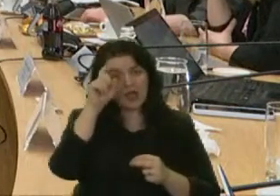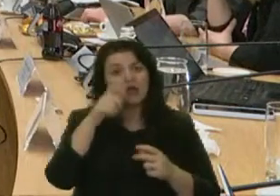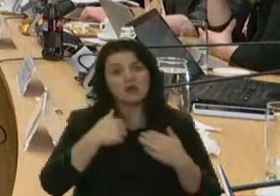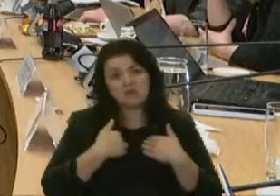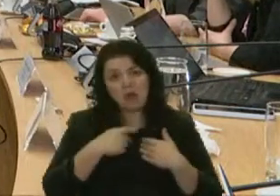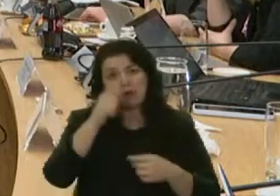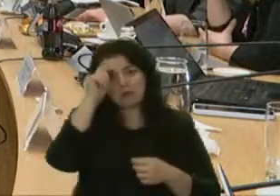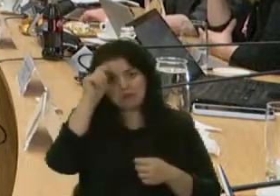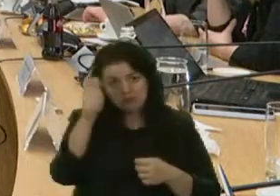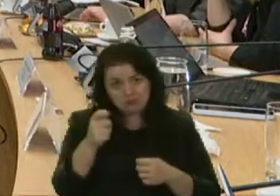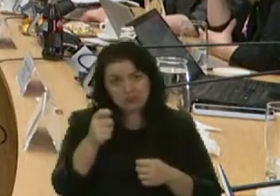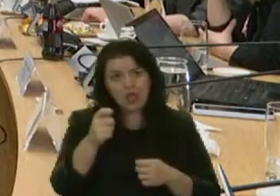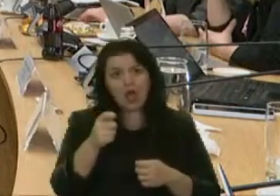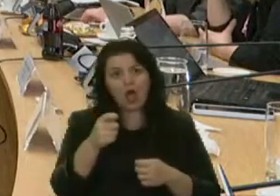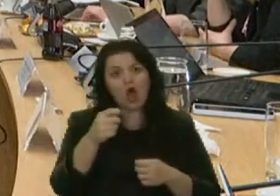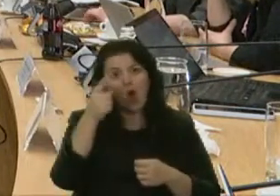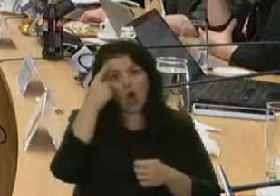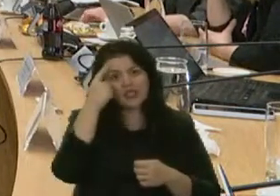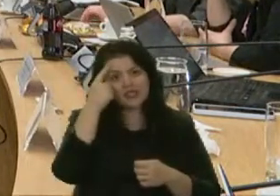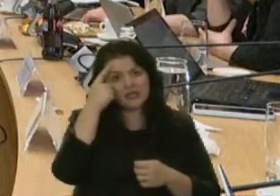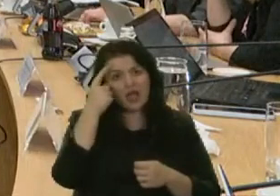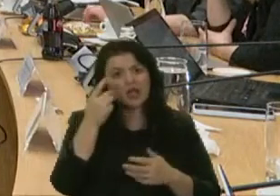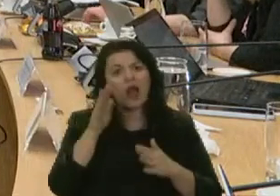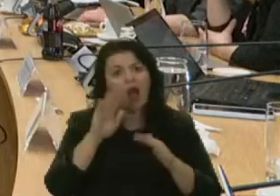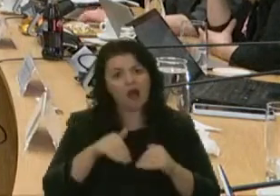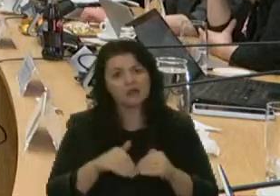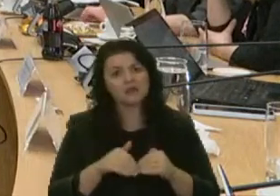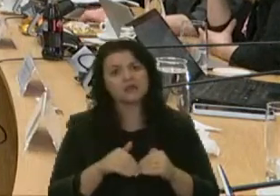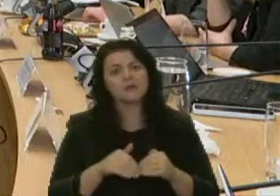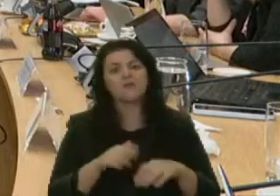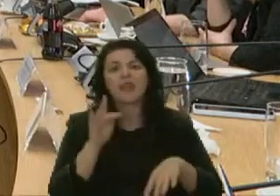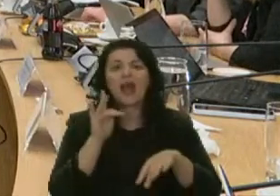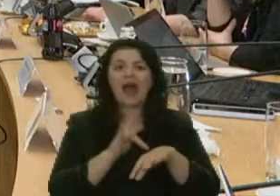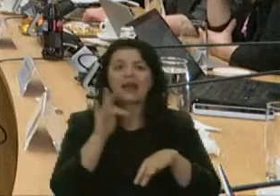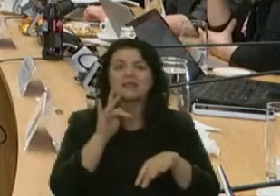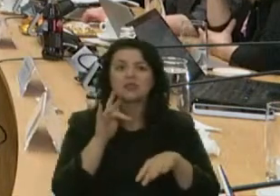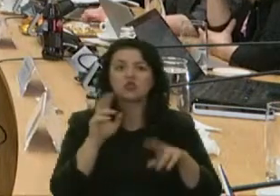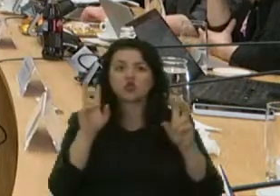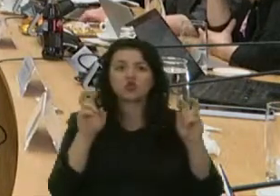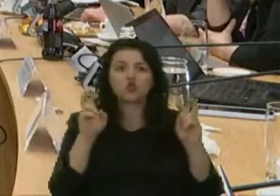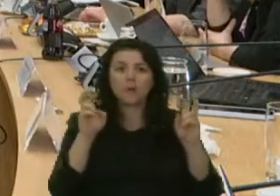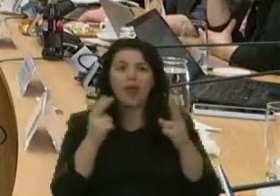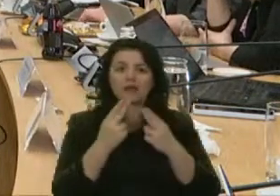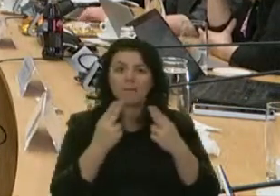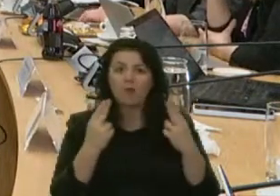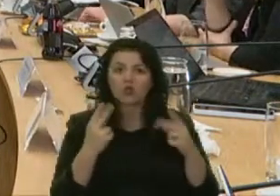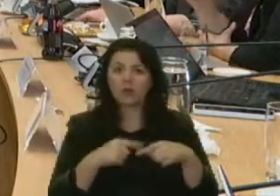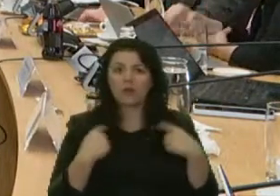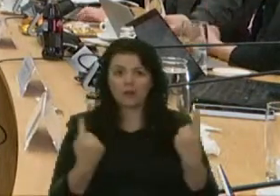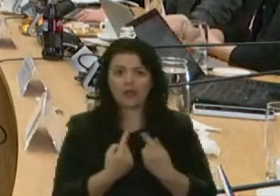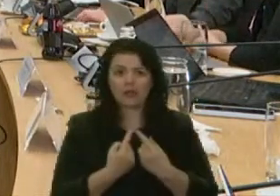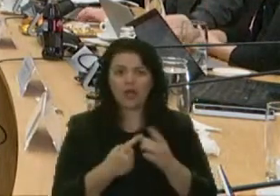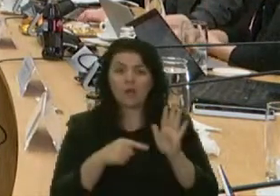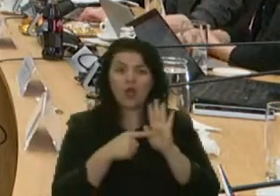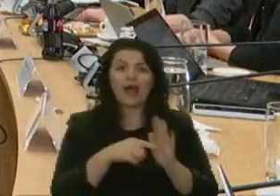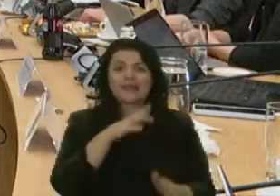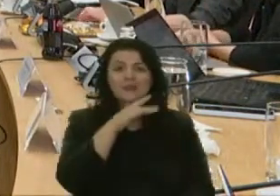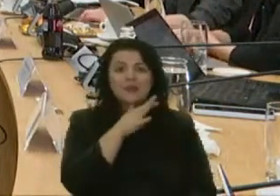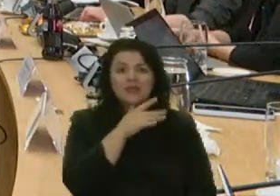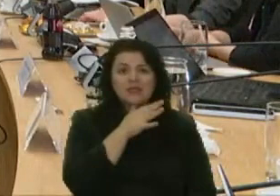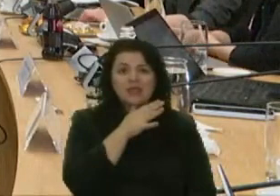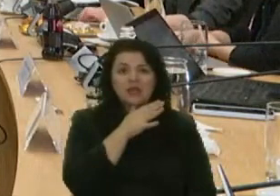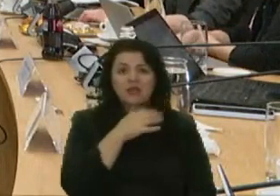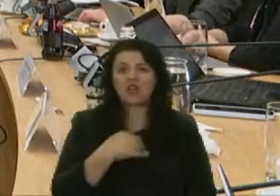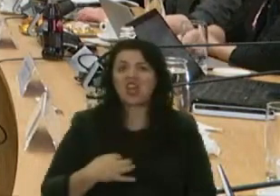și consider că ați atins un subiect de importanță pentru noi din punct de administrativ